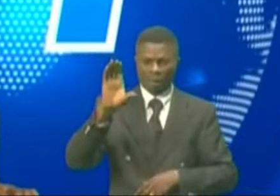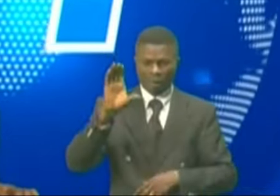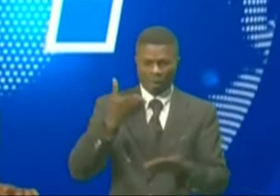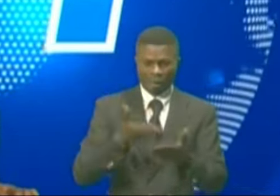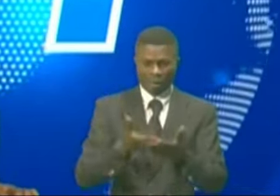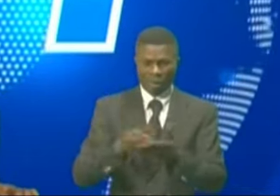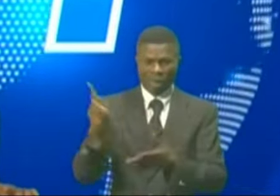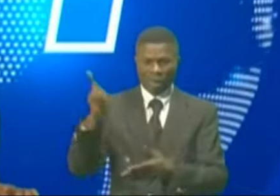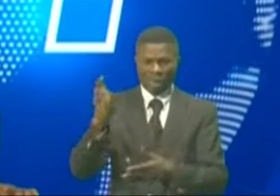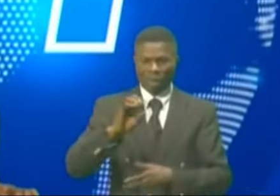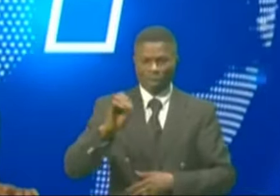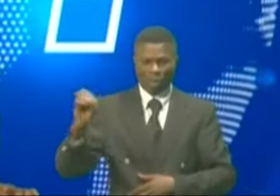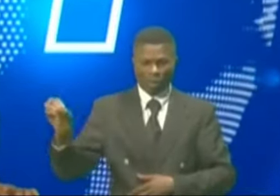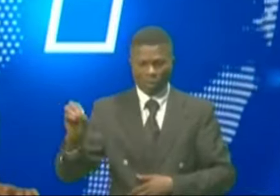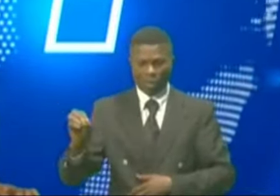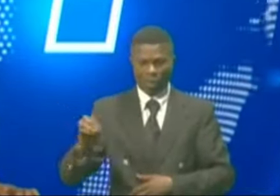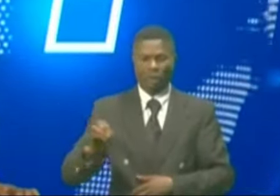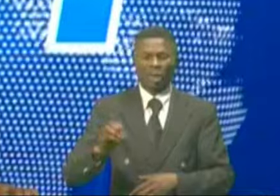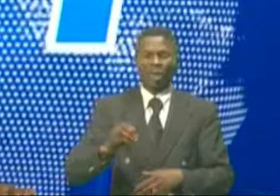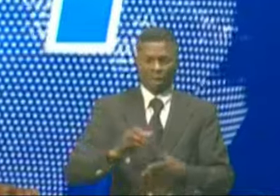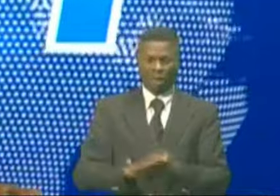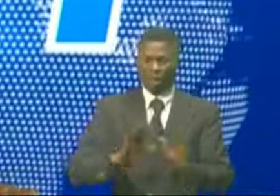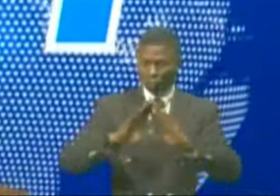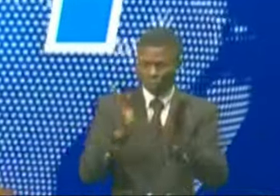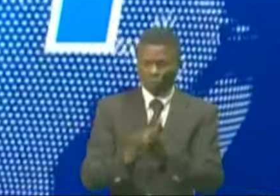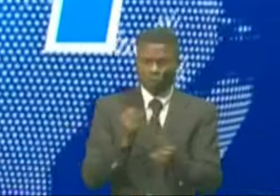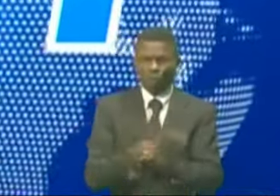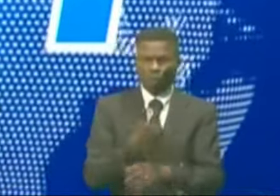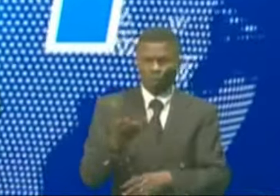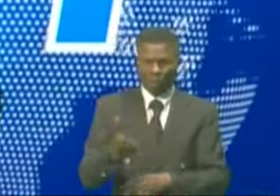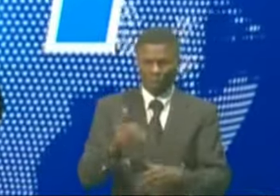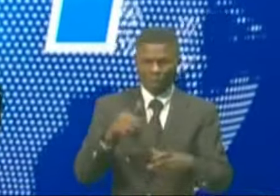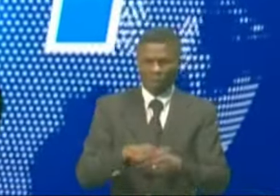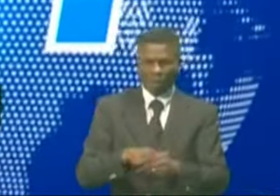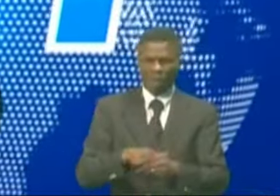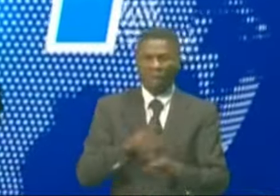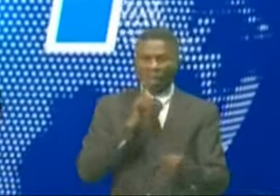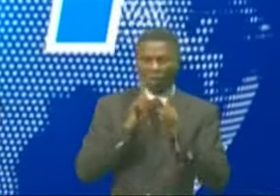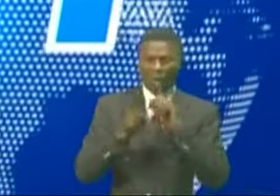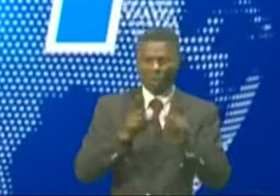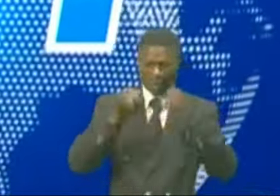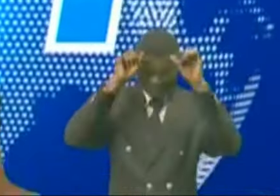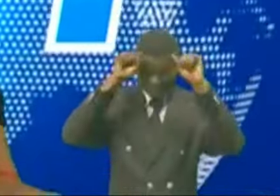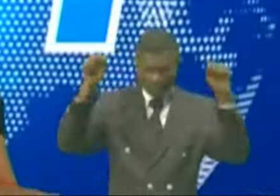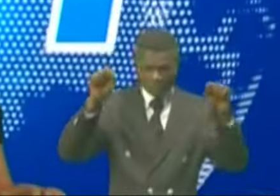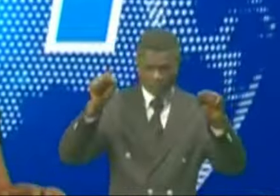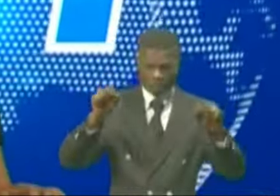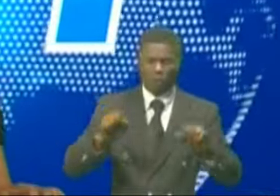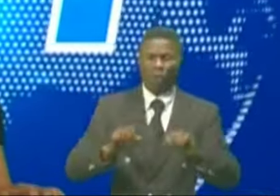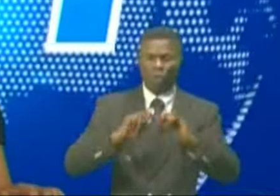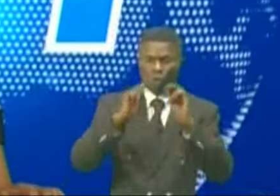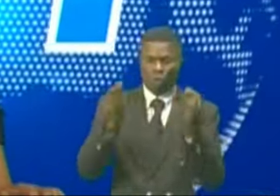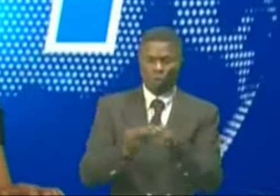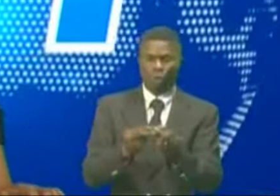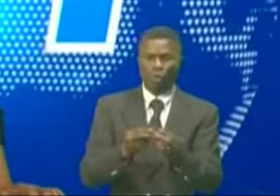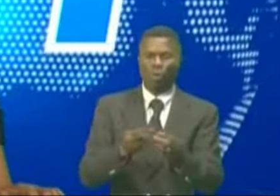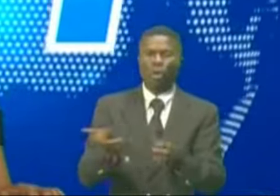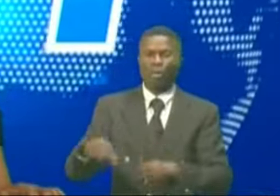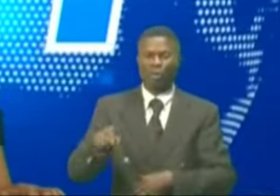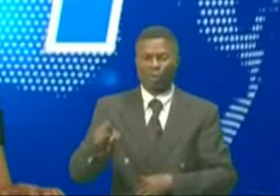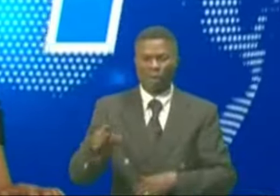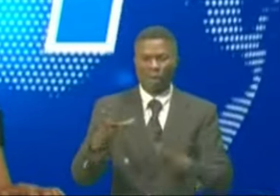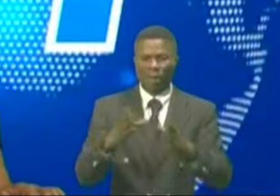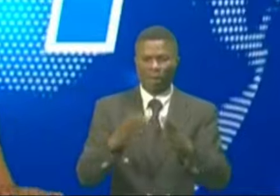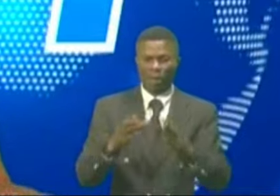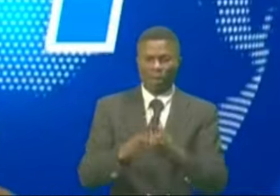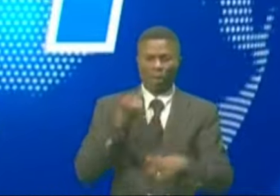congolaise Kassai-Orientale. Les jalons sont déjà jetés. C'était au cours d'une entrevue entre les présidents de cet organe délibérant, Willy Mouya Mukendi,